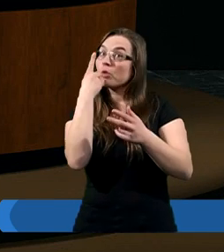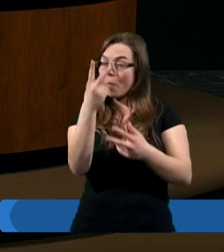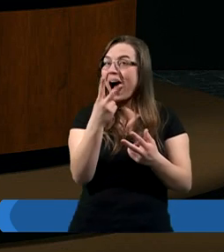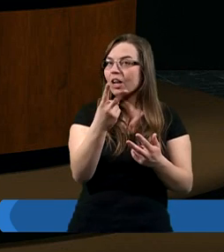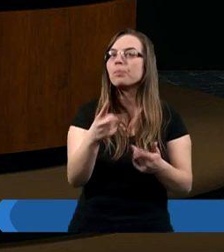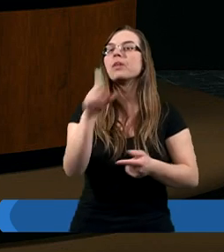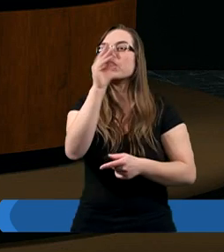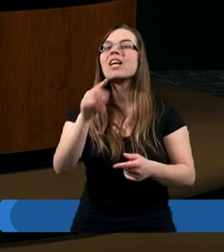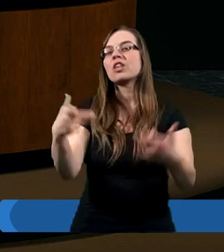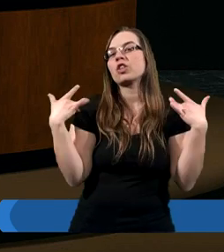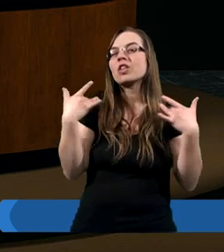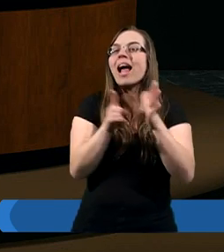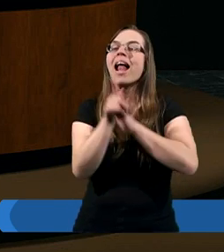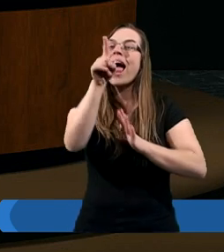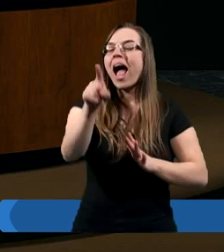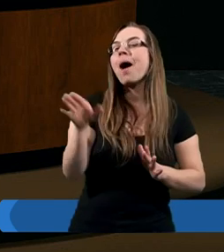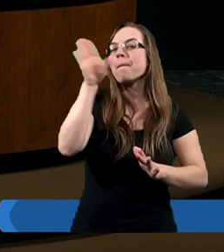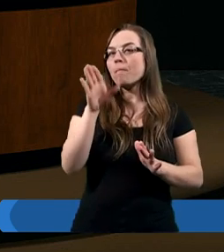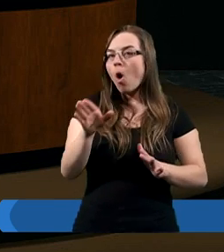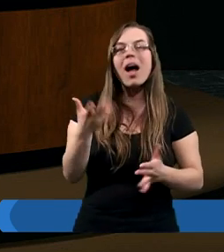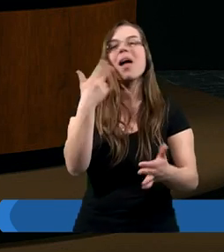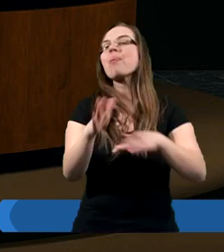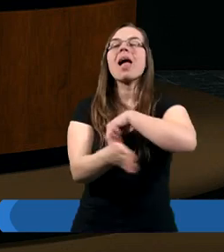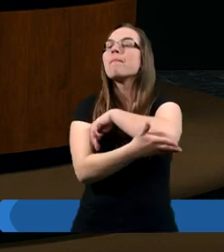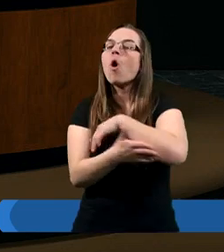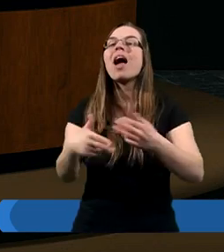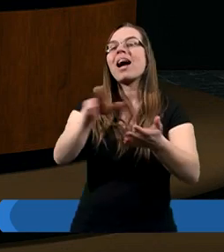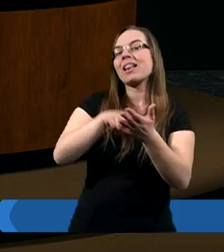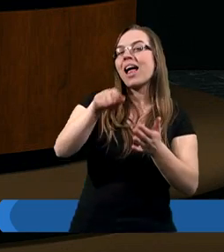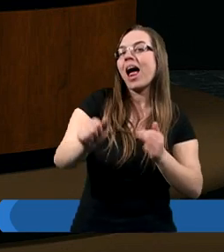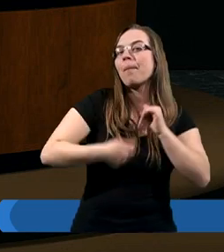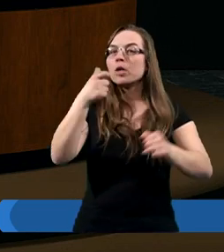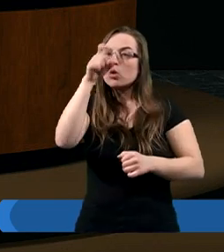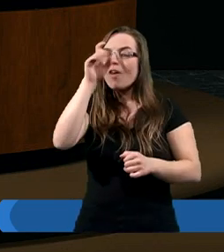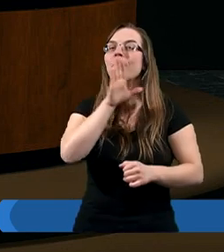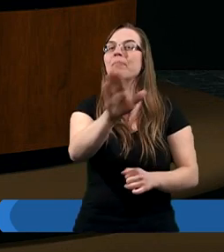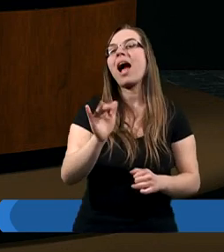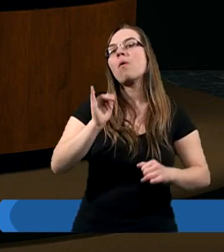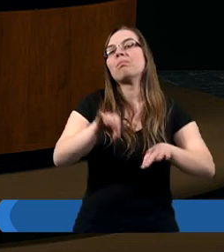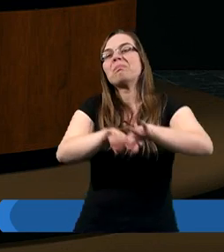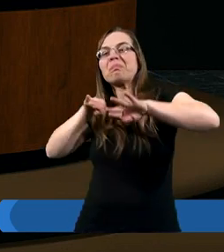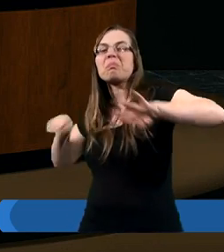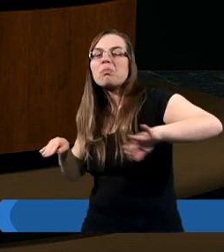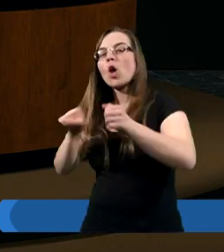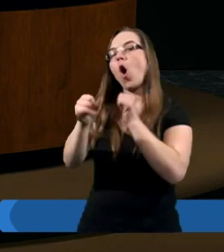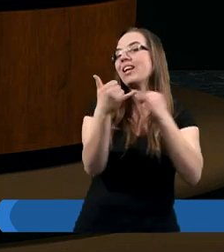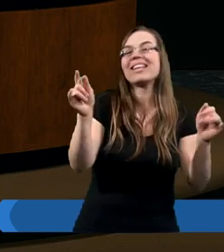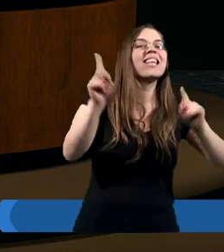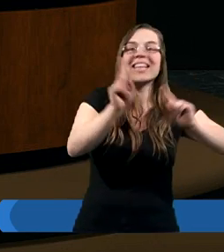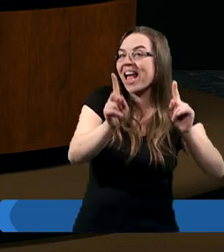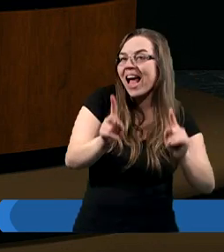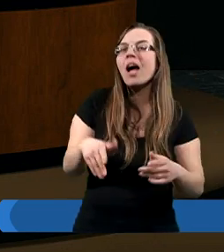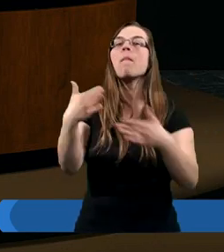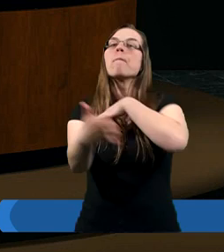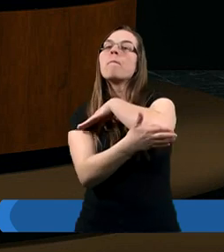Zobaczmy, że życie dla Boga nie polega na tym, aby człowiek miał w jakiś sposób izolować się od innych,